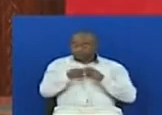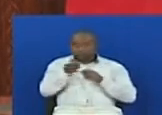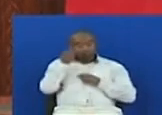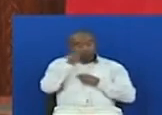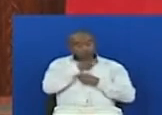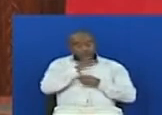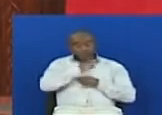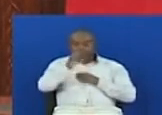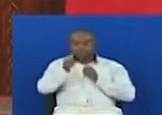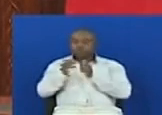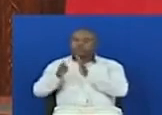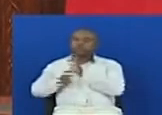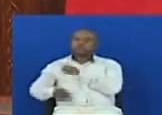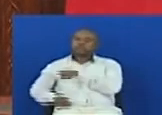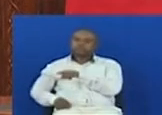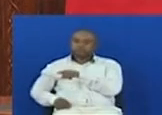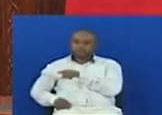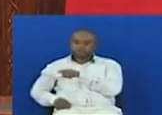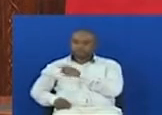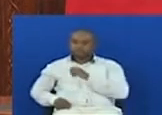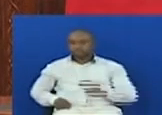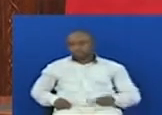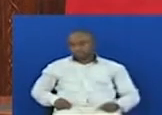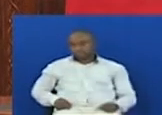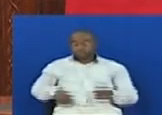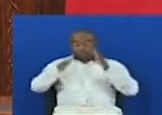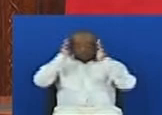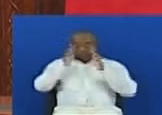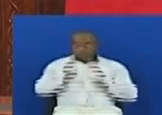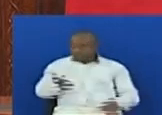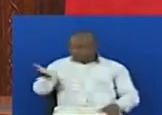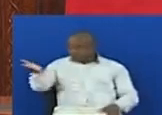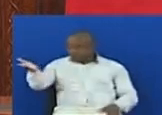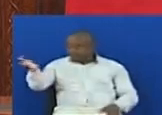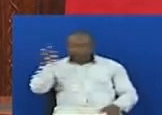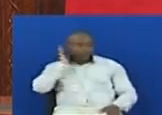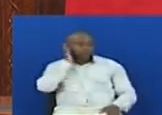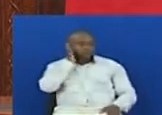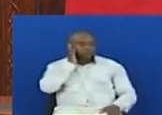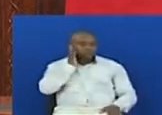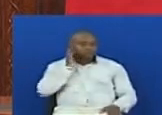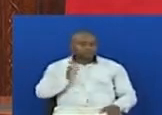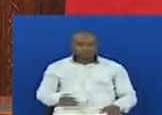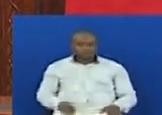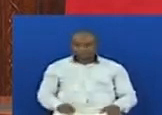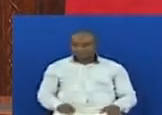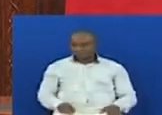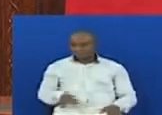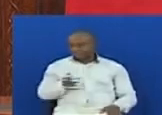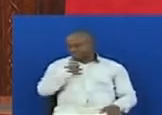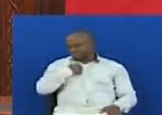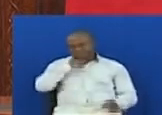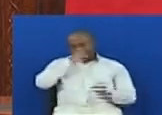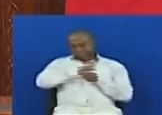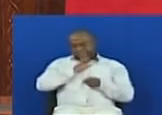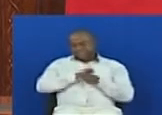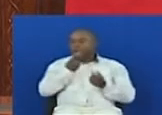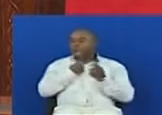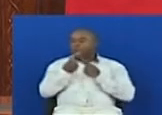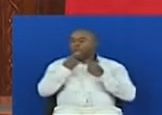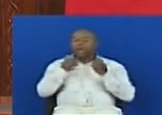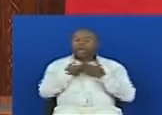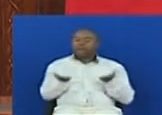kwa mwaka 2020. Mheshimiwa Speaker, sina la kusema zaidi ya kutoa shukrani nyingi